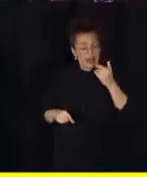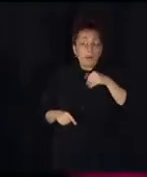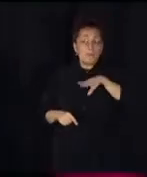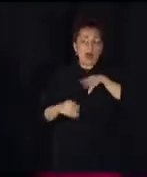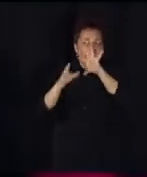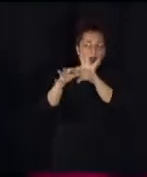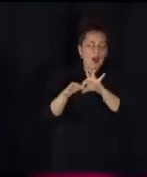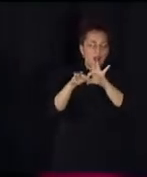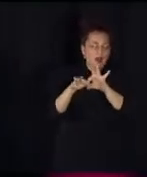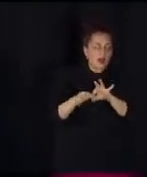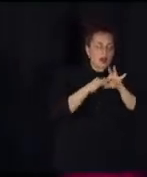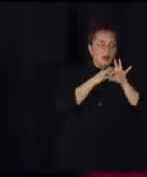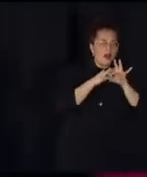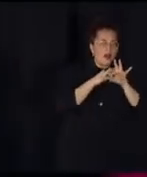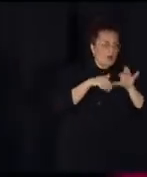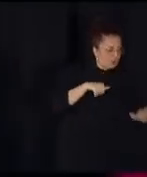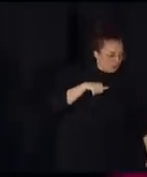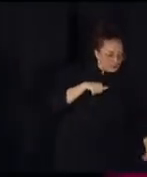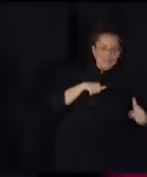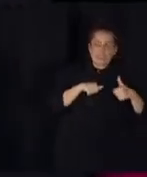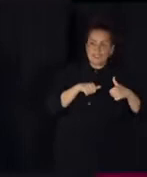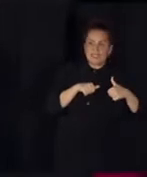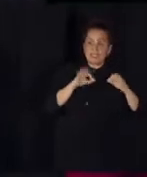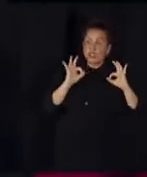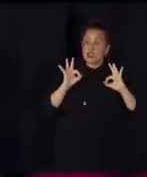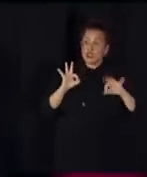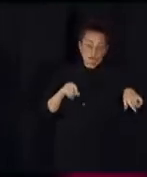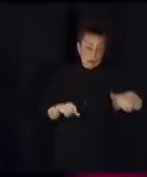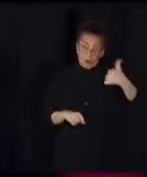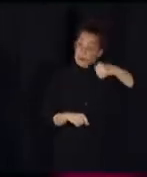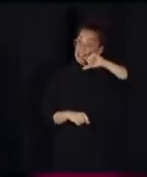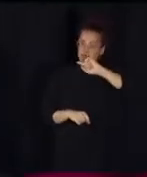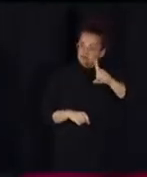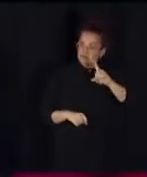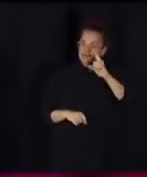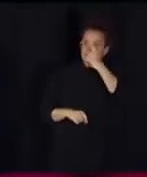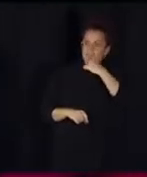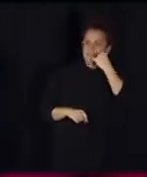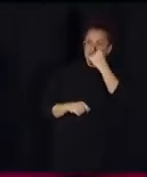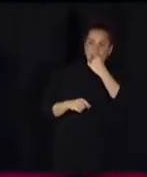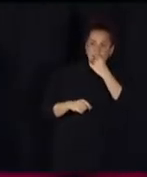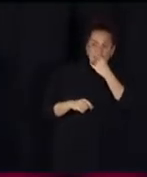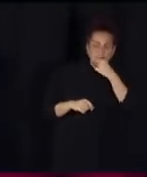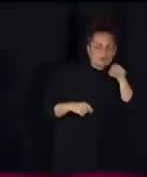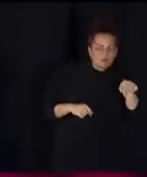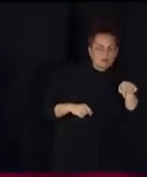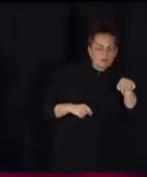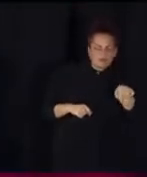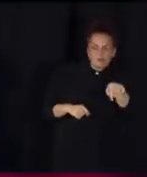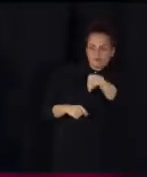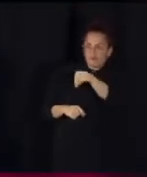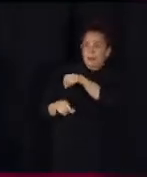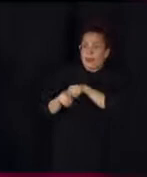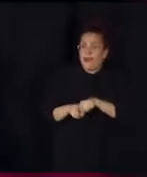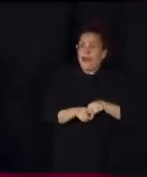m'amène à poser la question de toutes ces petites filles qu'elle incarne à sa manière, toutes ces petites filles qui n'ont malheureusement pas